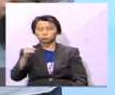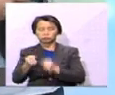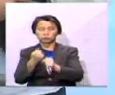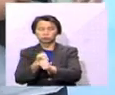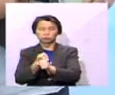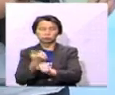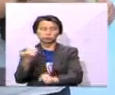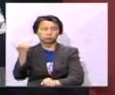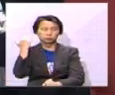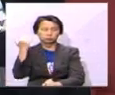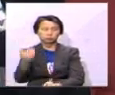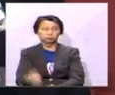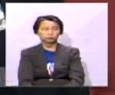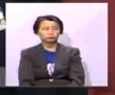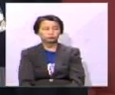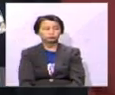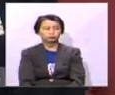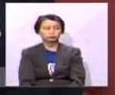tahun lepas.